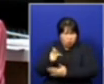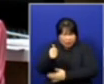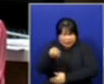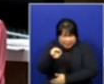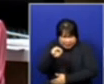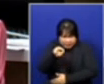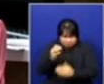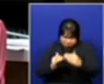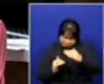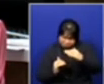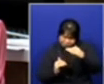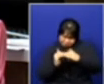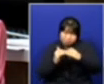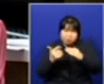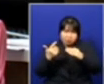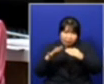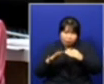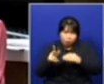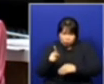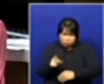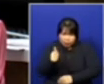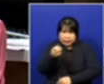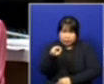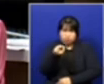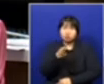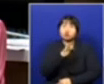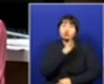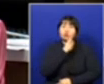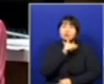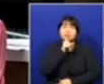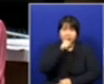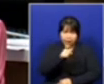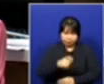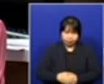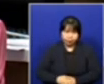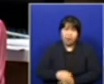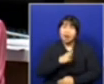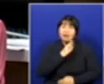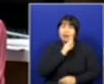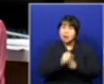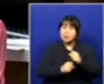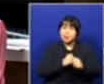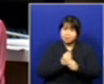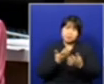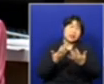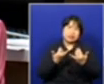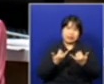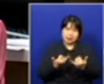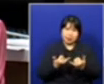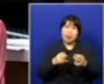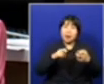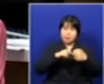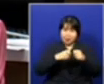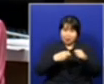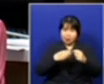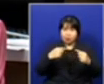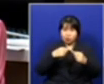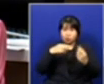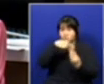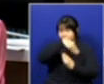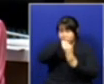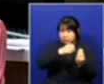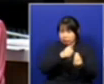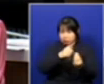เท่านั้นคำถามก็คือว่าถ้าต้นปีนี้มีปัญหาเรื่องเศรษฐกิจตี